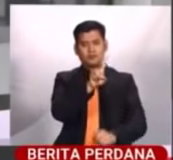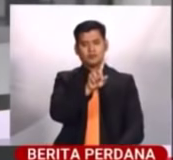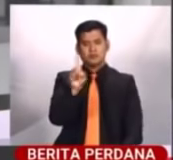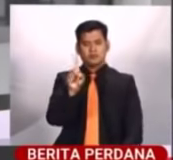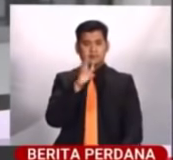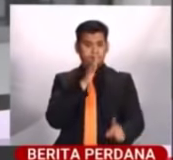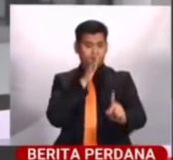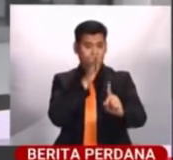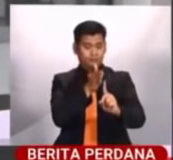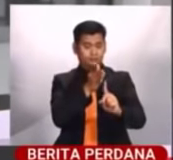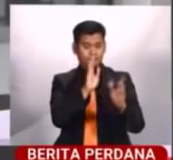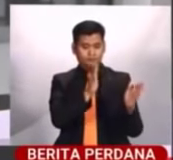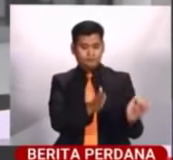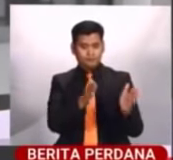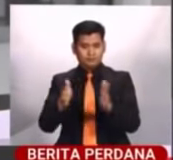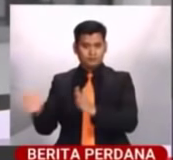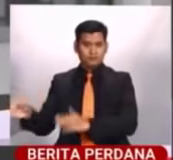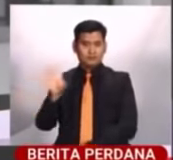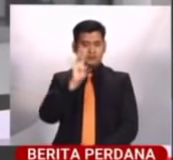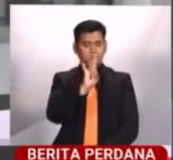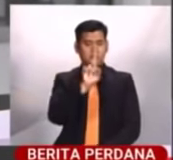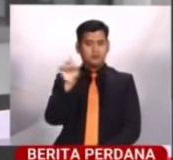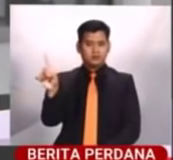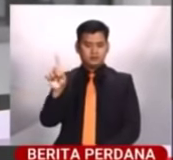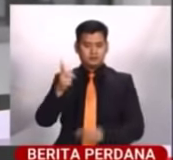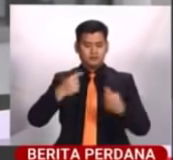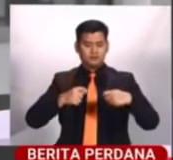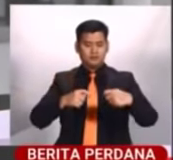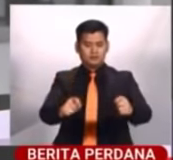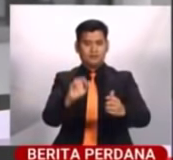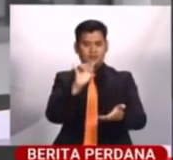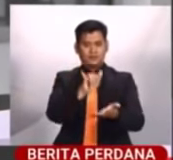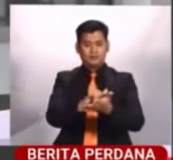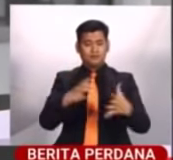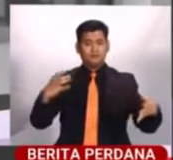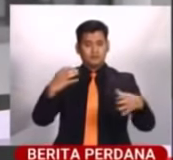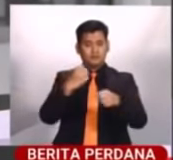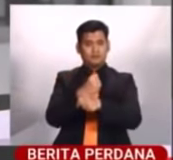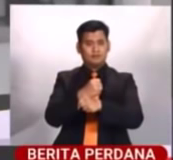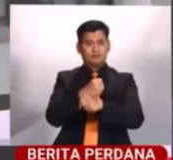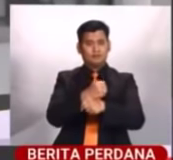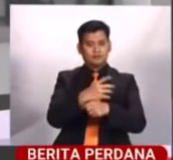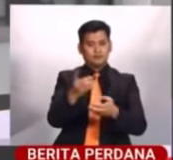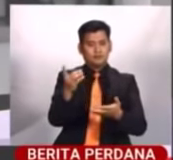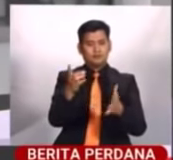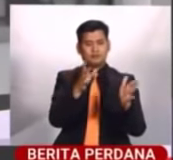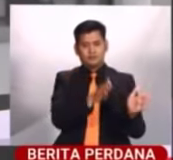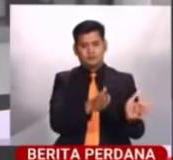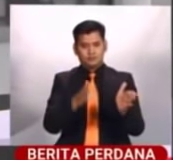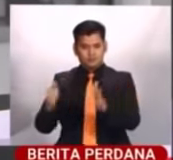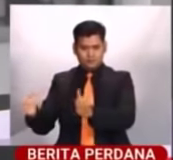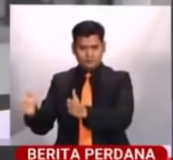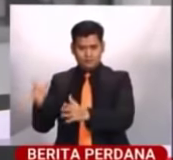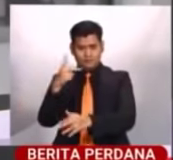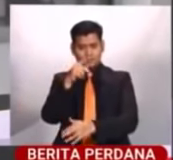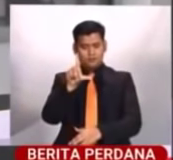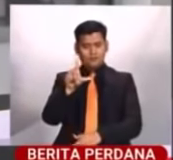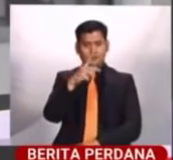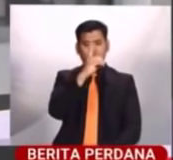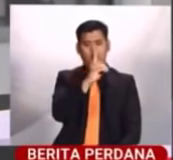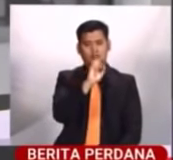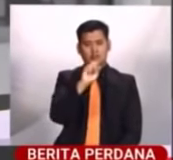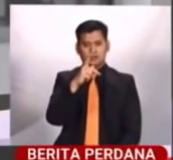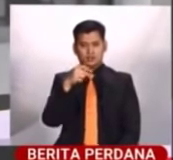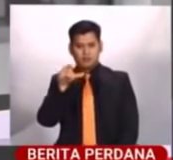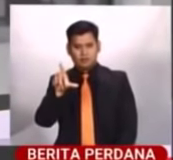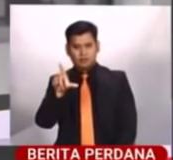Hala 7 strategik dan 71 tindakan. Demikian rumusan draft Plan Struktur Kuala Lumpur PSKL 2040